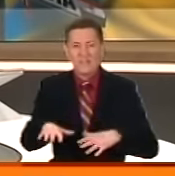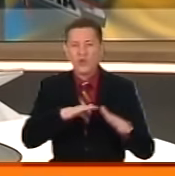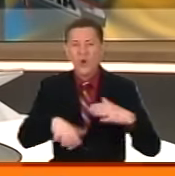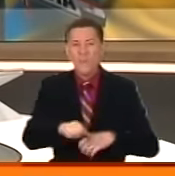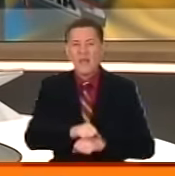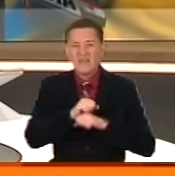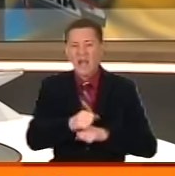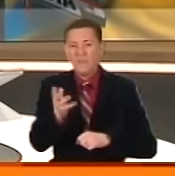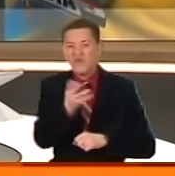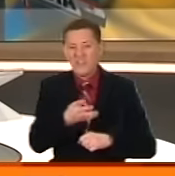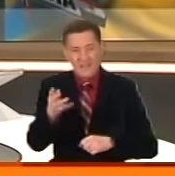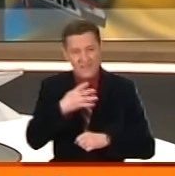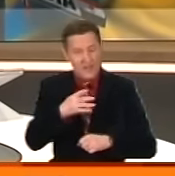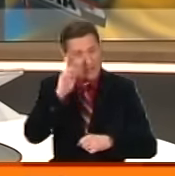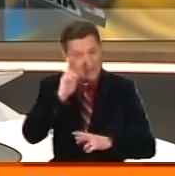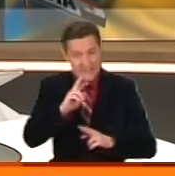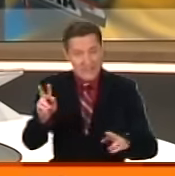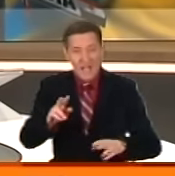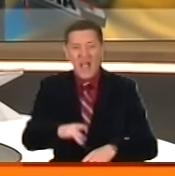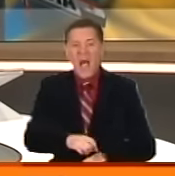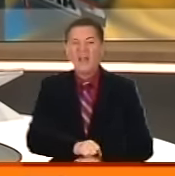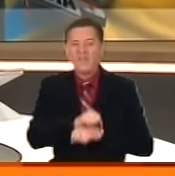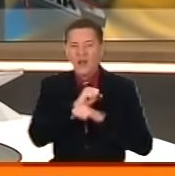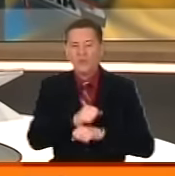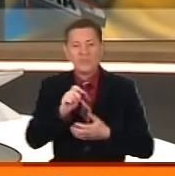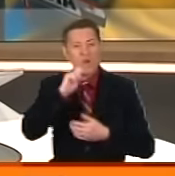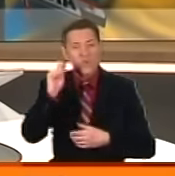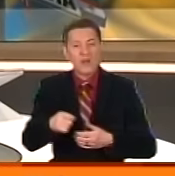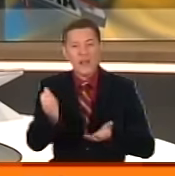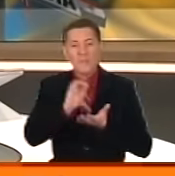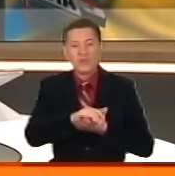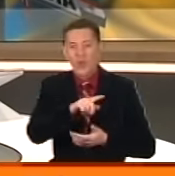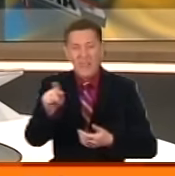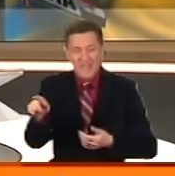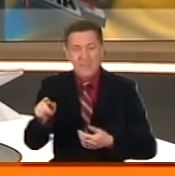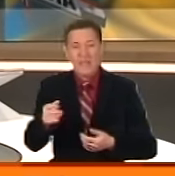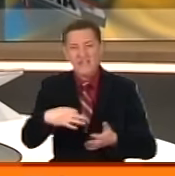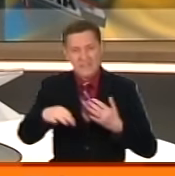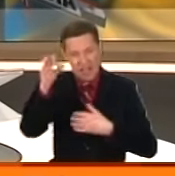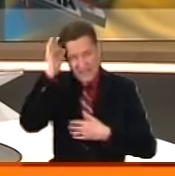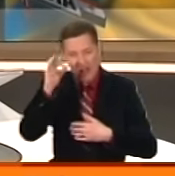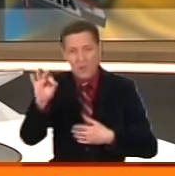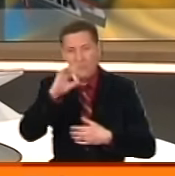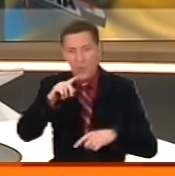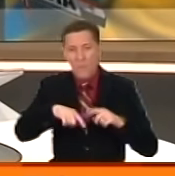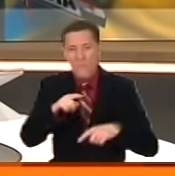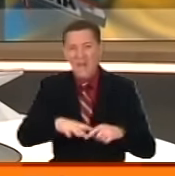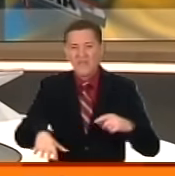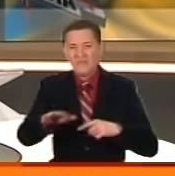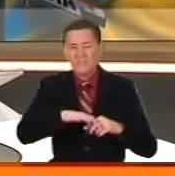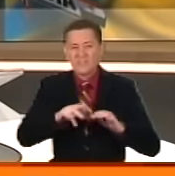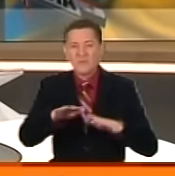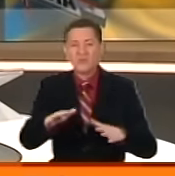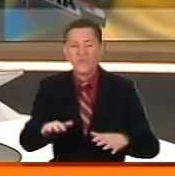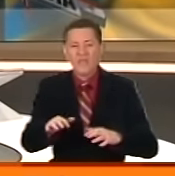четверо одне одного не знали, та революція в Україні познайомила їх і змусила згадати про батьківщину. Спершу вони влаштовували акції на підтримку